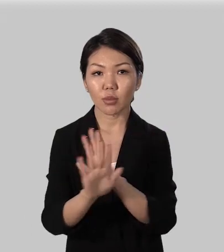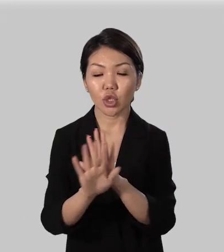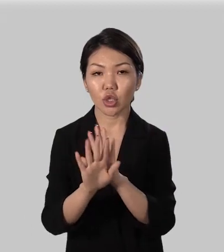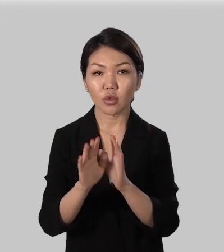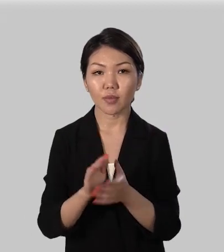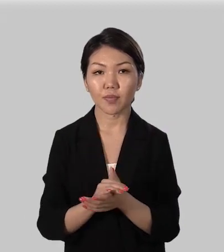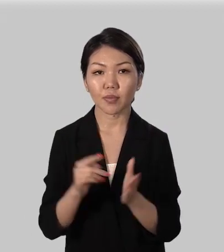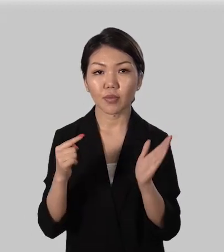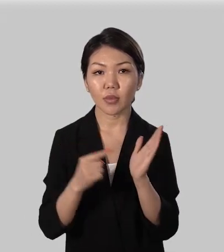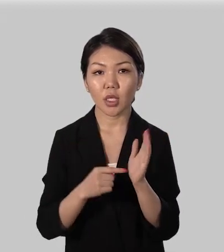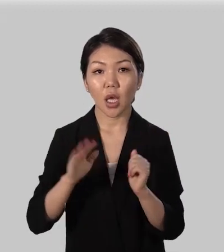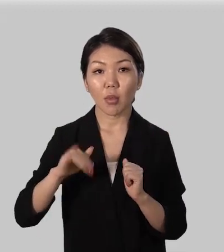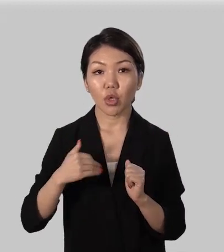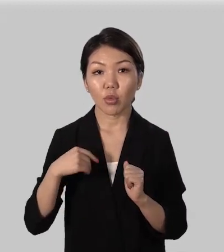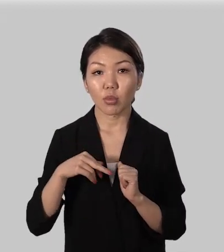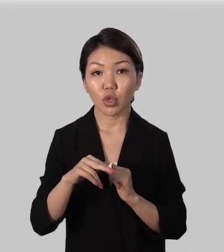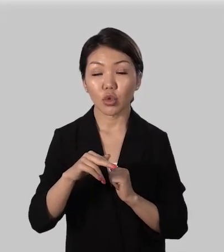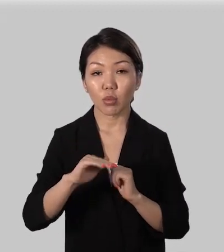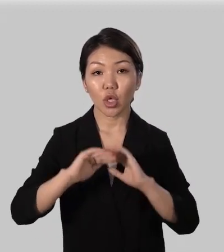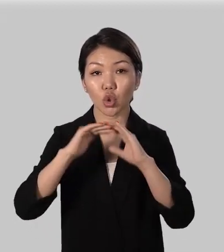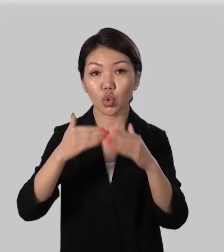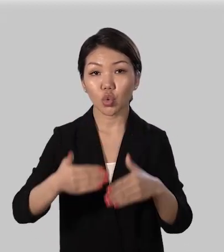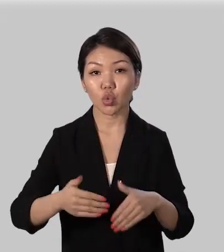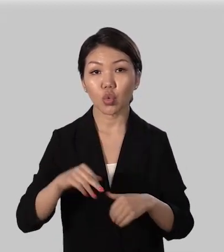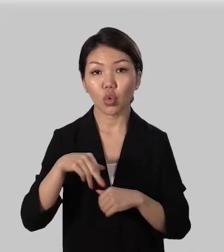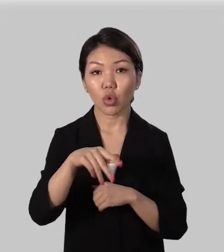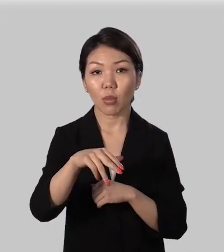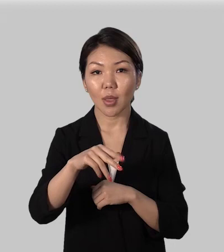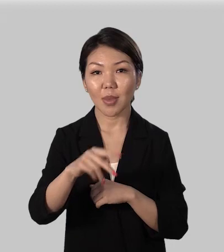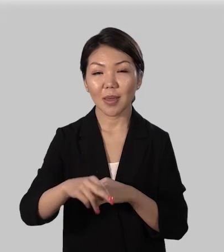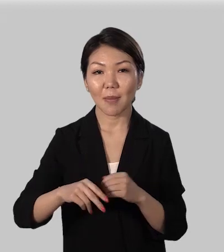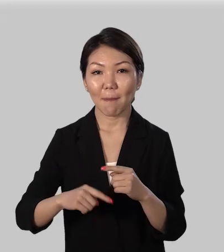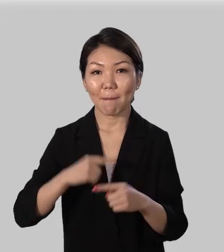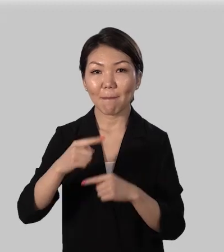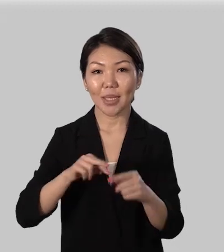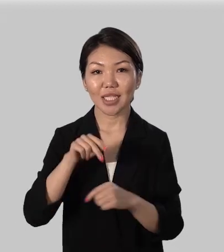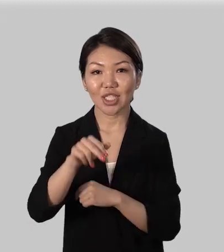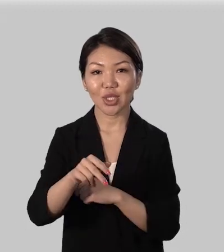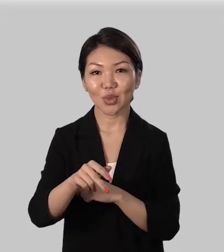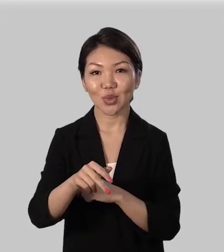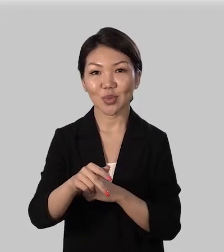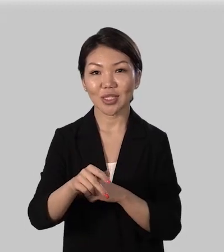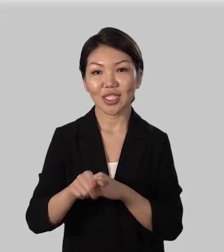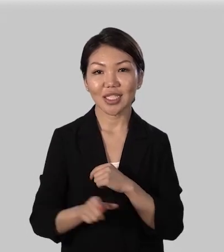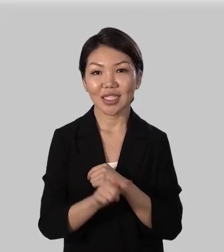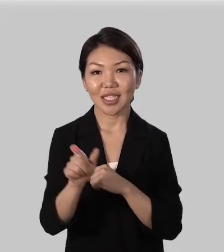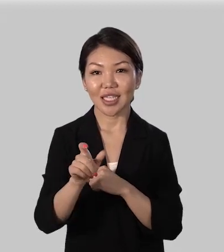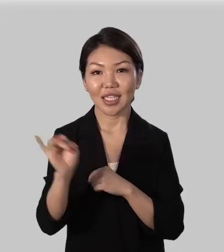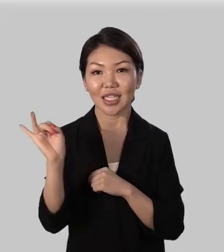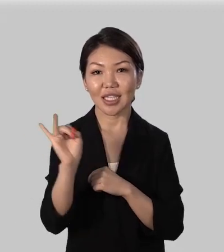поток я пошел бы по сугробам перешагнула через реки и в лес